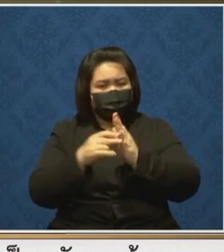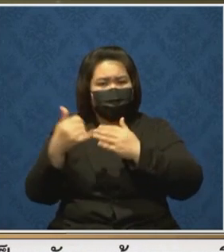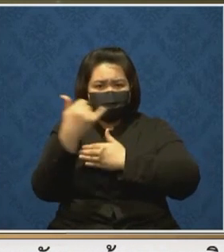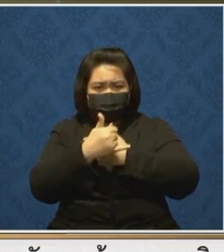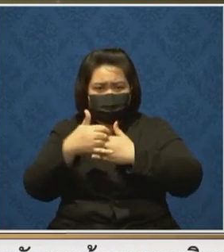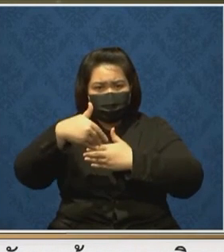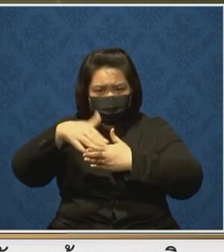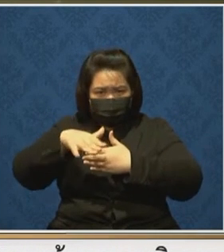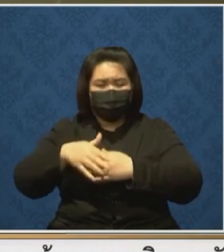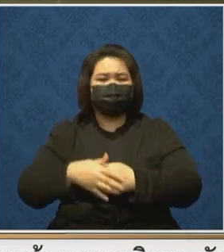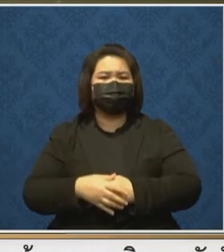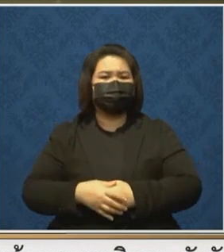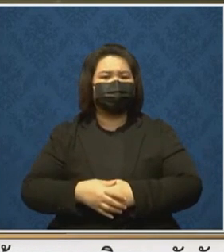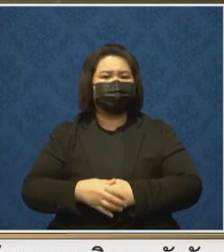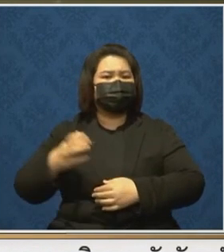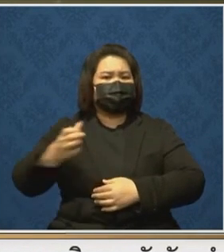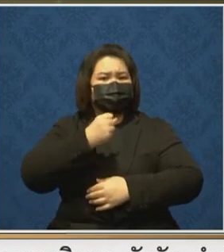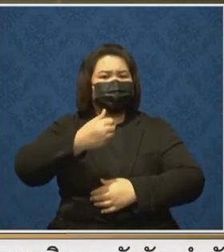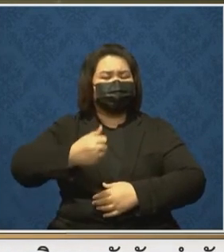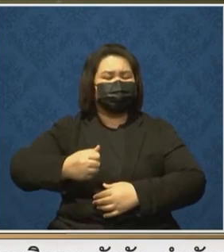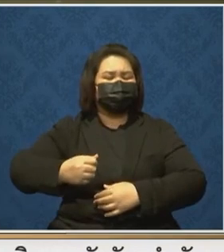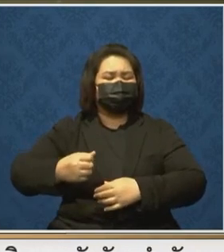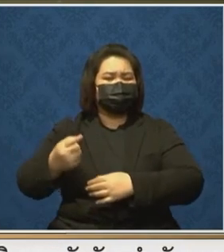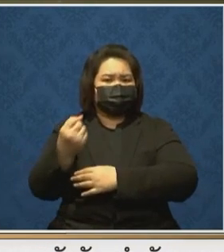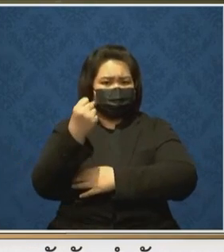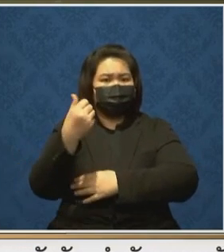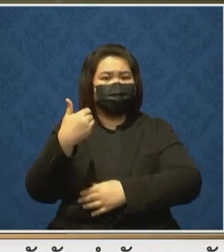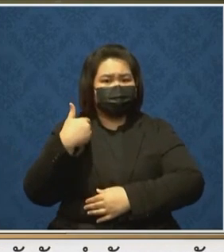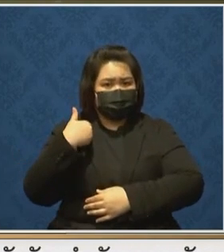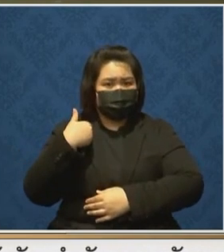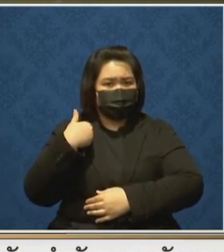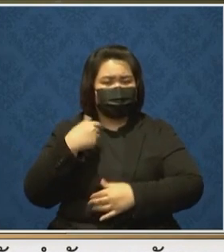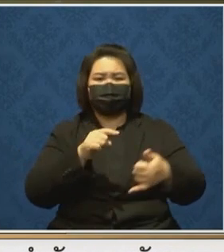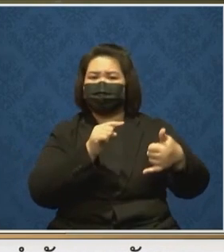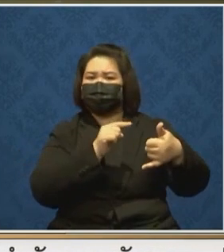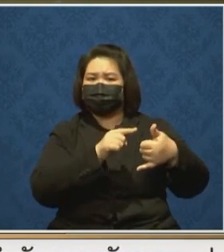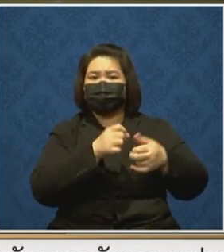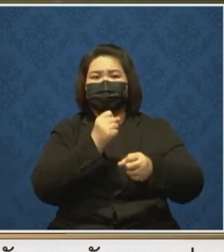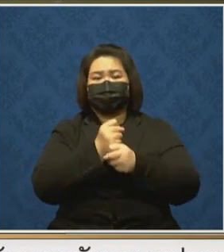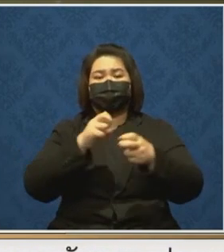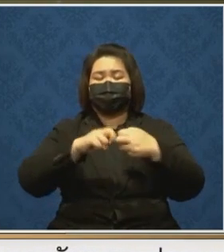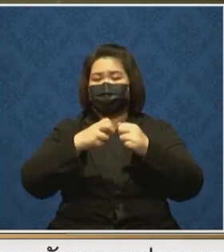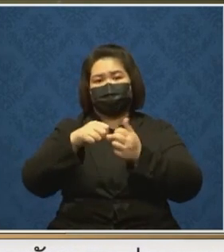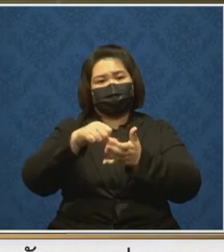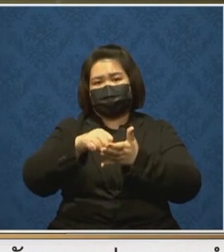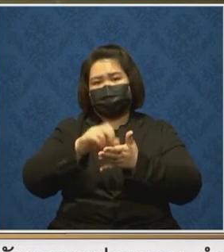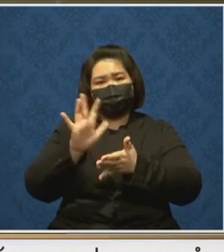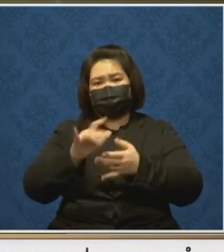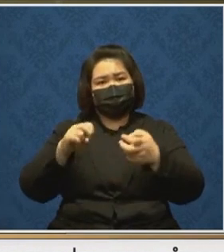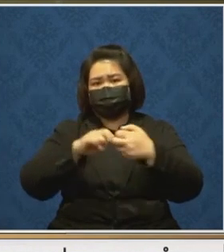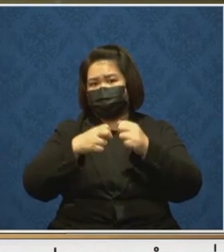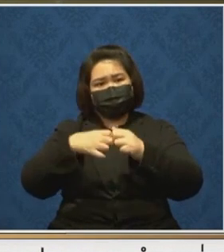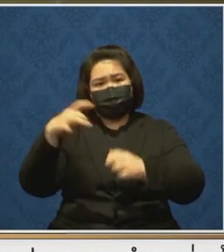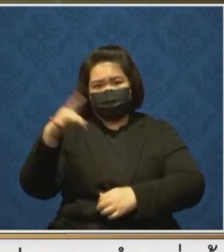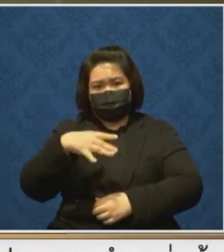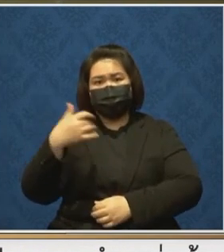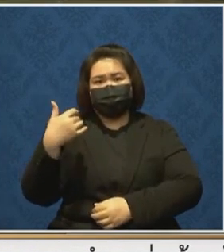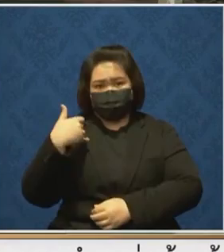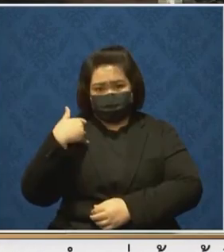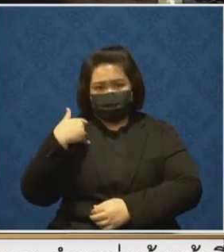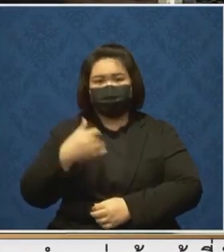โยใช้อำนาจผ supplierดนั้นผ่านขกประยุตไม่ได้มาเพื่อแก้ปัญหาแต่มาสร้างปัหาใหกัประเทศ